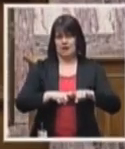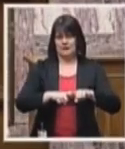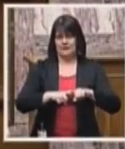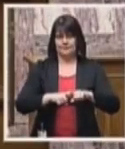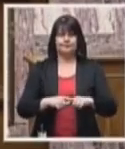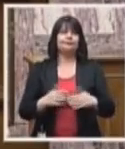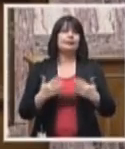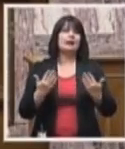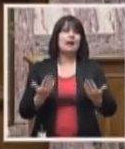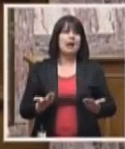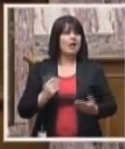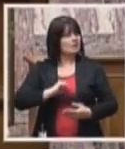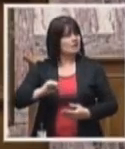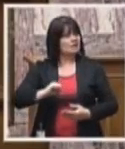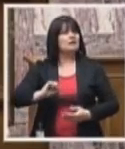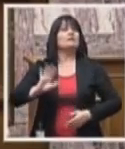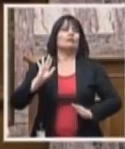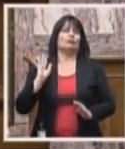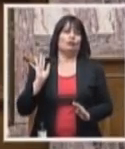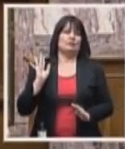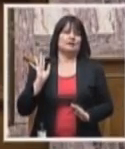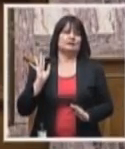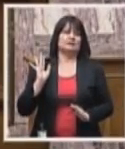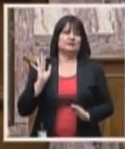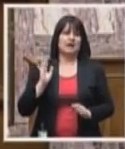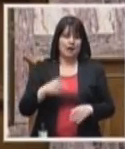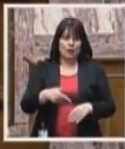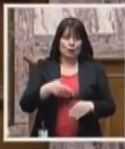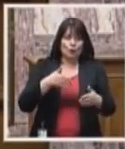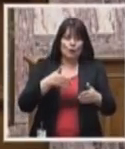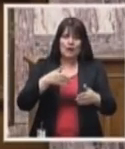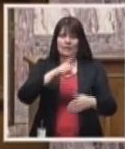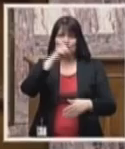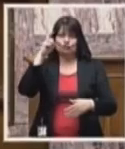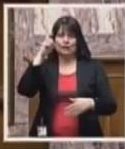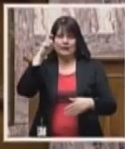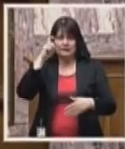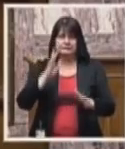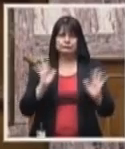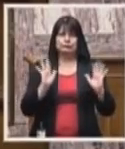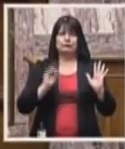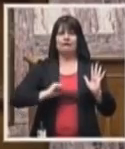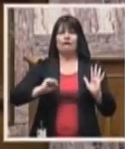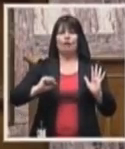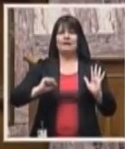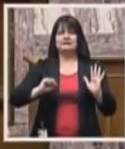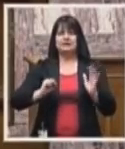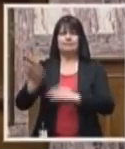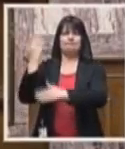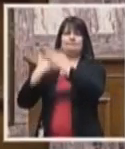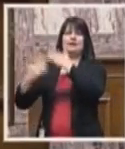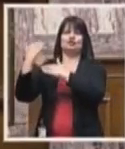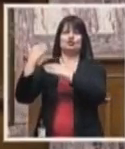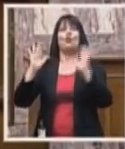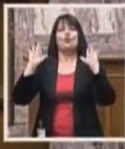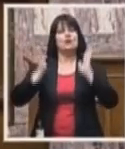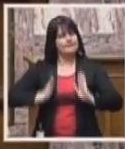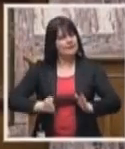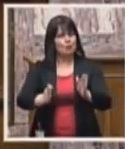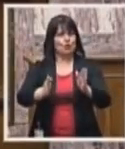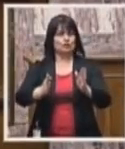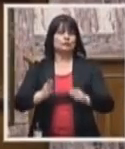Αλλά δεν θα φοβηθούμε στις πρώτες δυσκολίες να γυρίσουμε πίσω. Θα πάμε μπροστά. Είναι